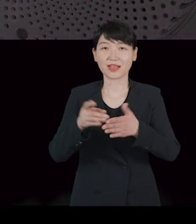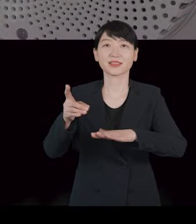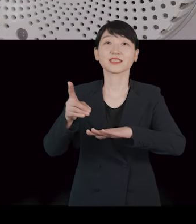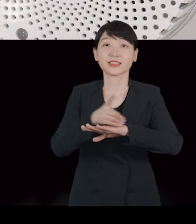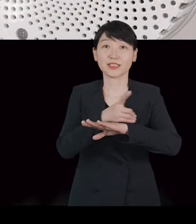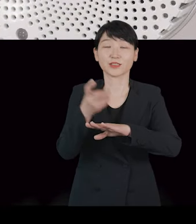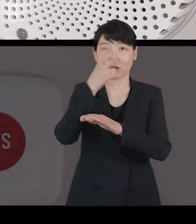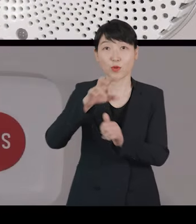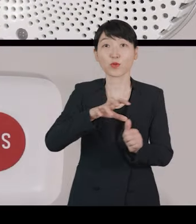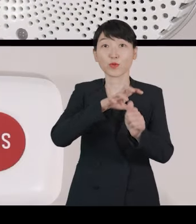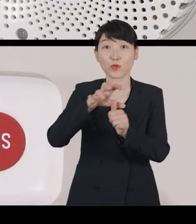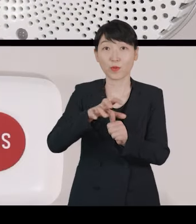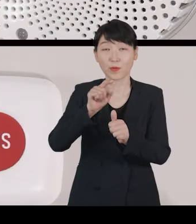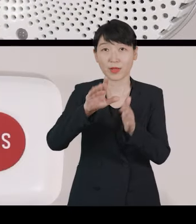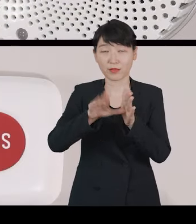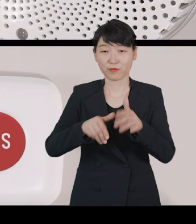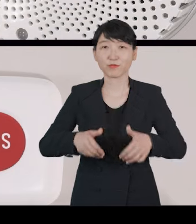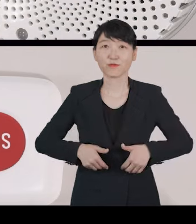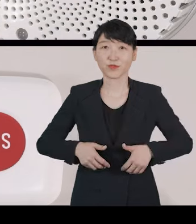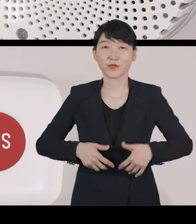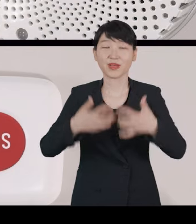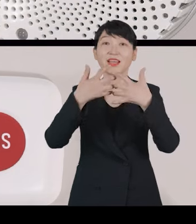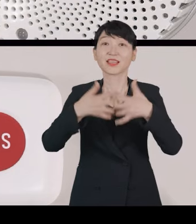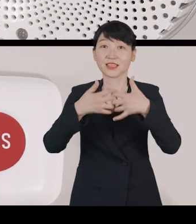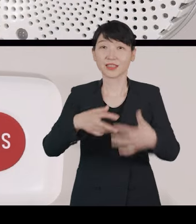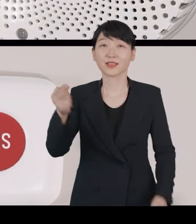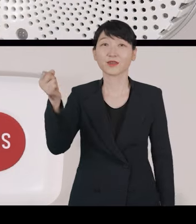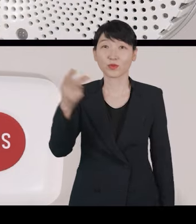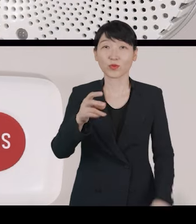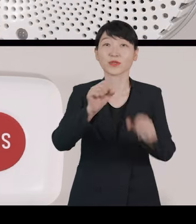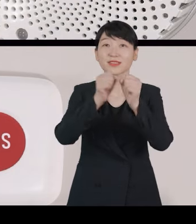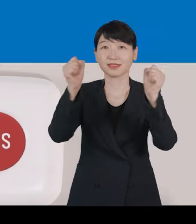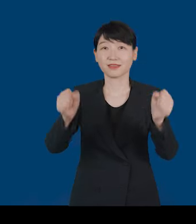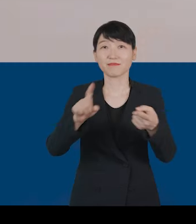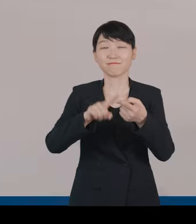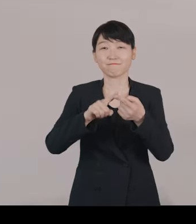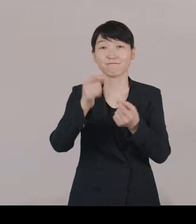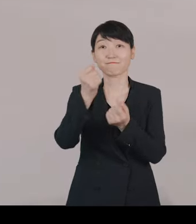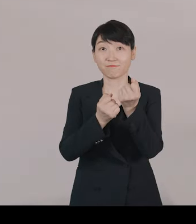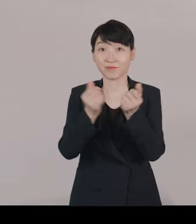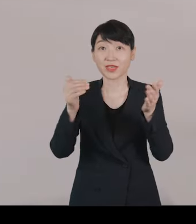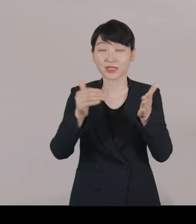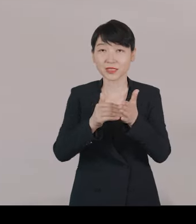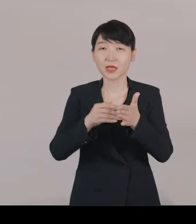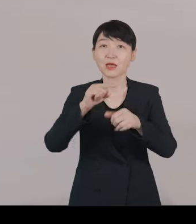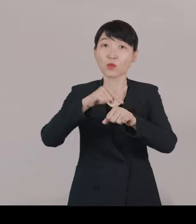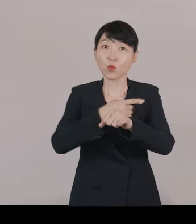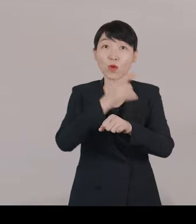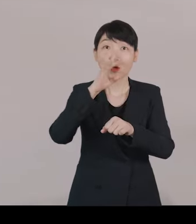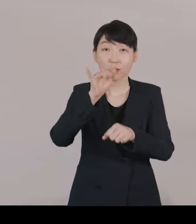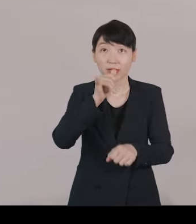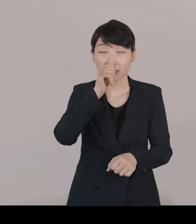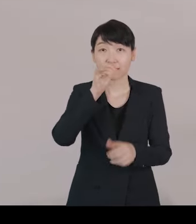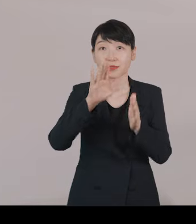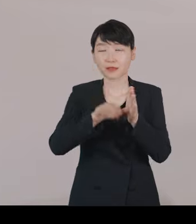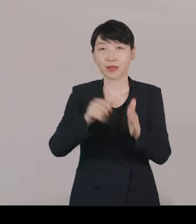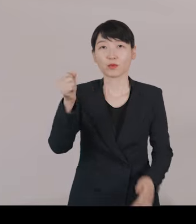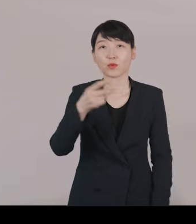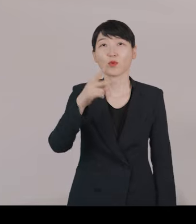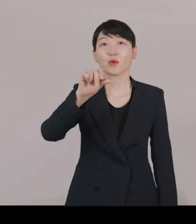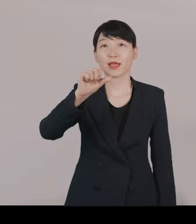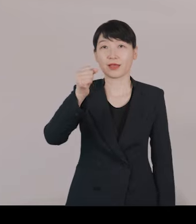지금까지 디지털 통합 돌봄 사업의 IoT 기기 및 시스템에 대해 설명해 드렸는데요. 이 밖에 궁금한 사항이나